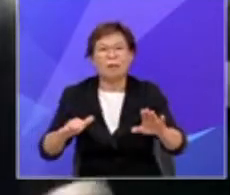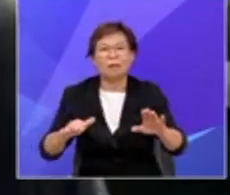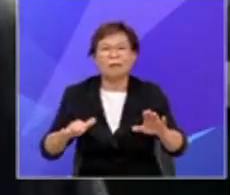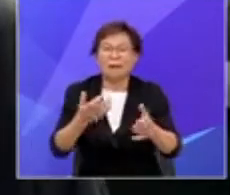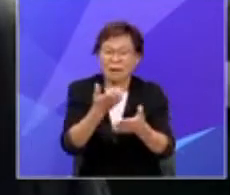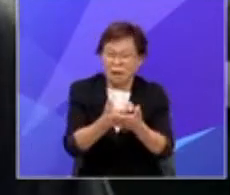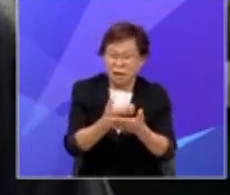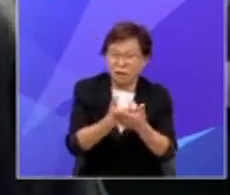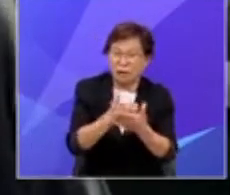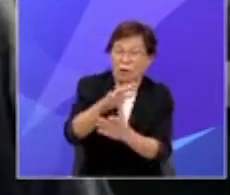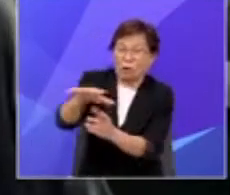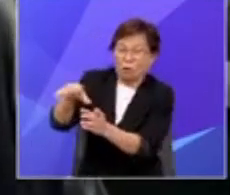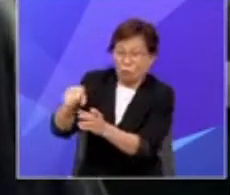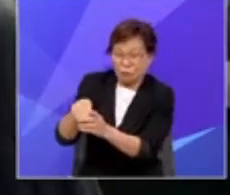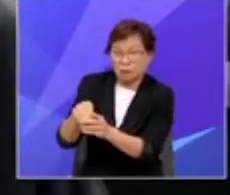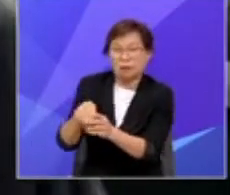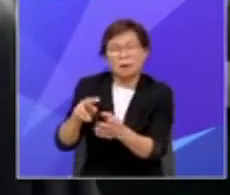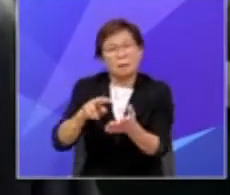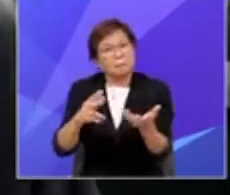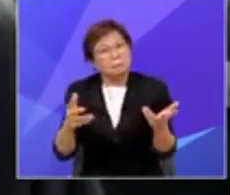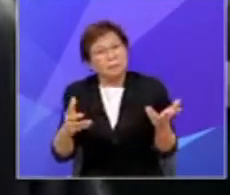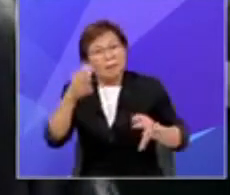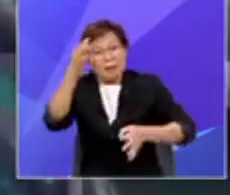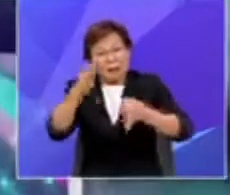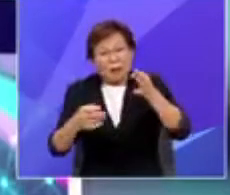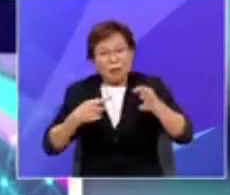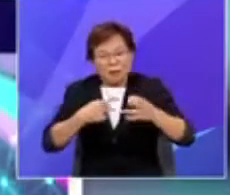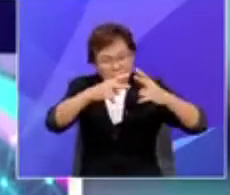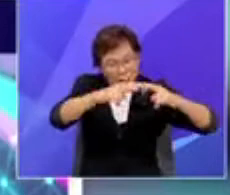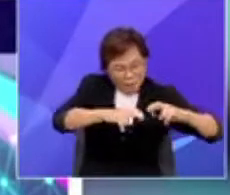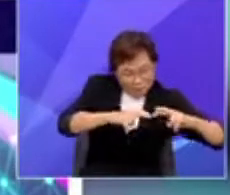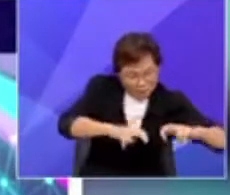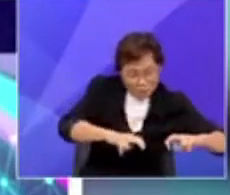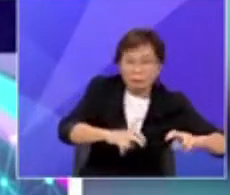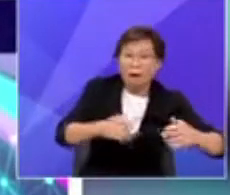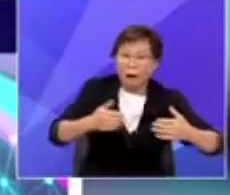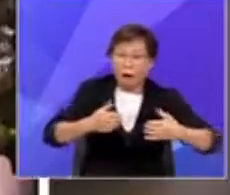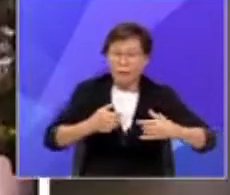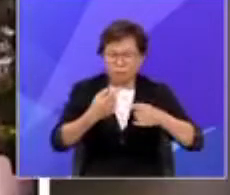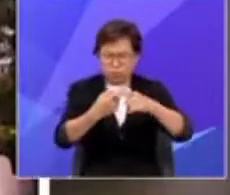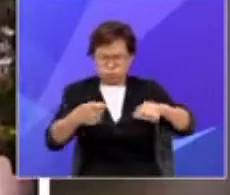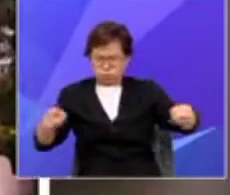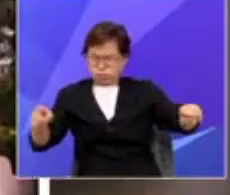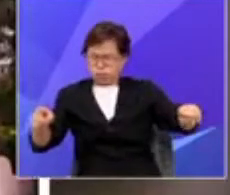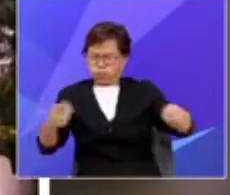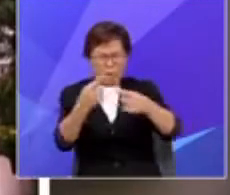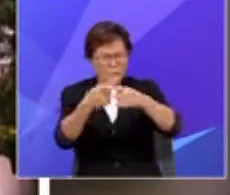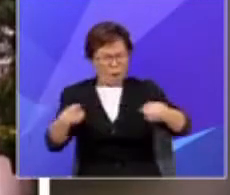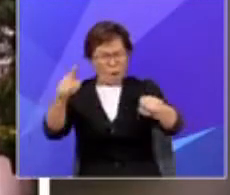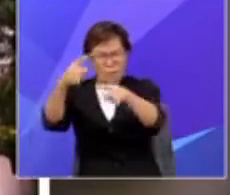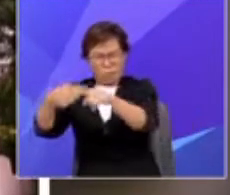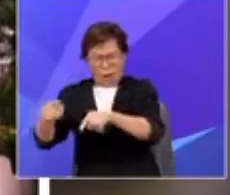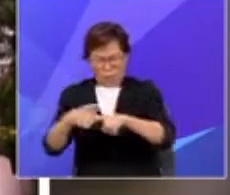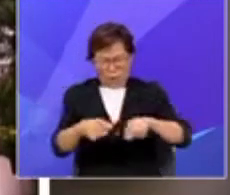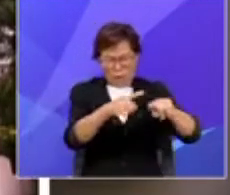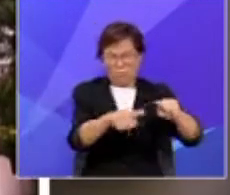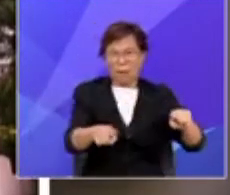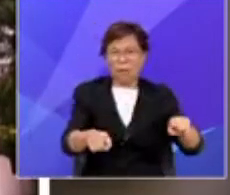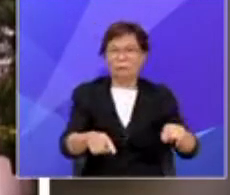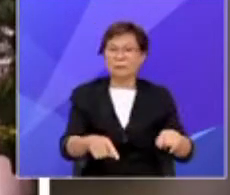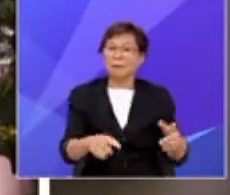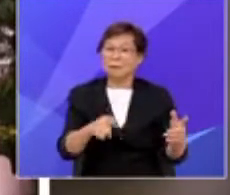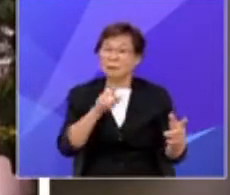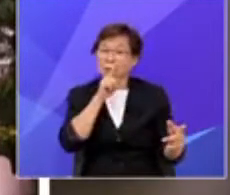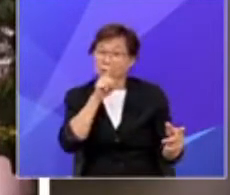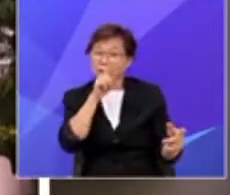Form Of Economic condition so kalau kita kaji pendek Walaupun ada jurang yang agak berbeza daripada segini